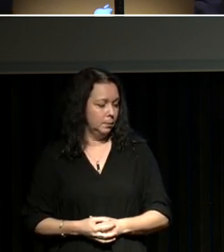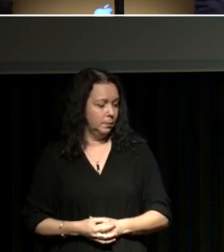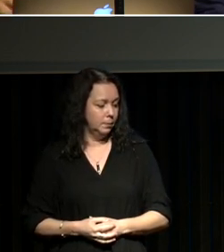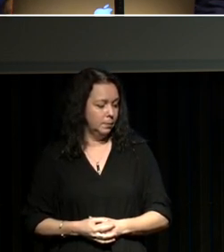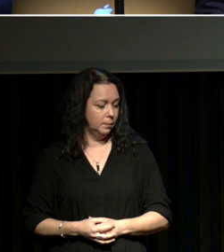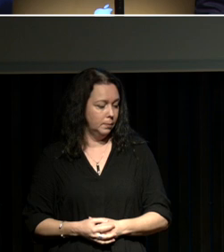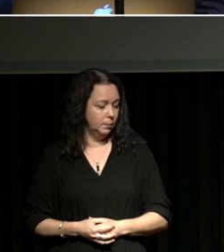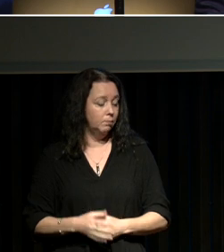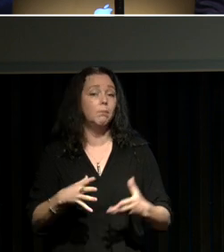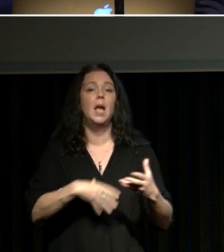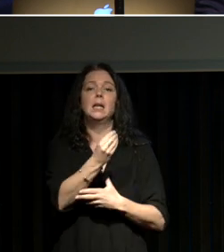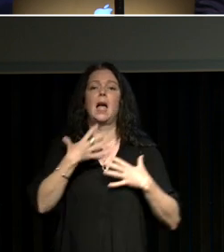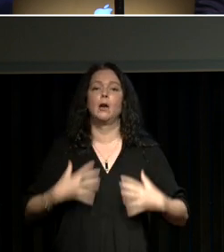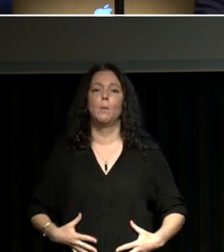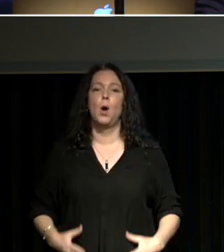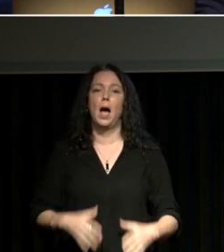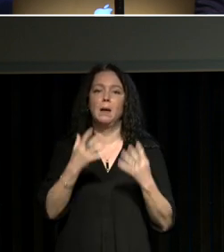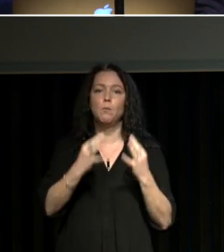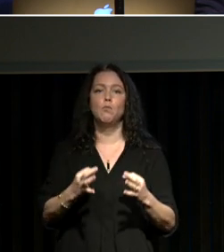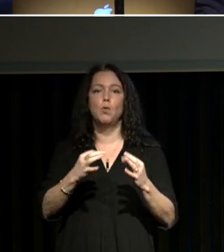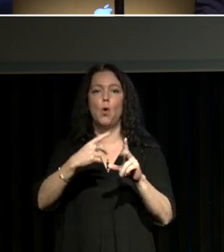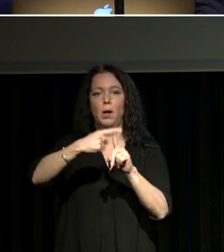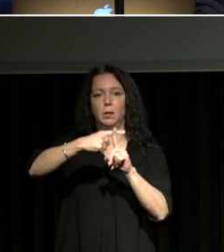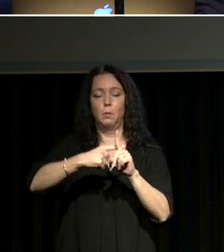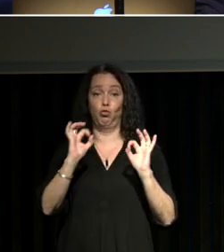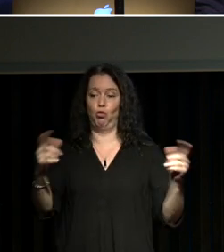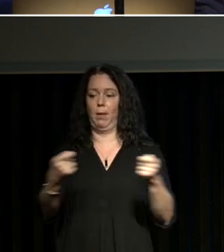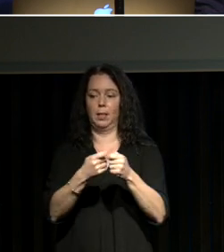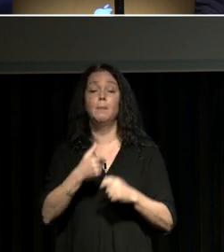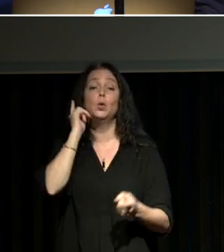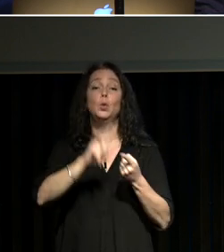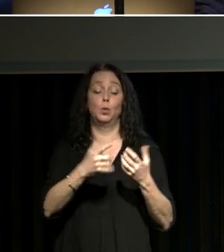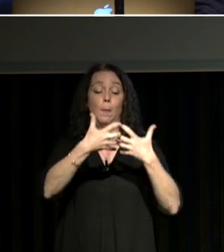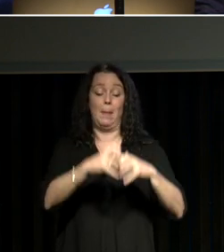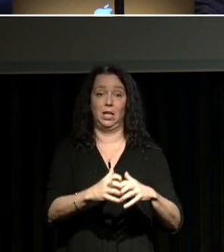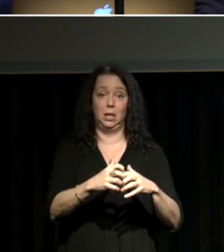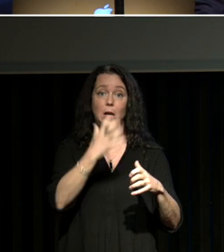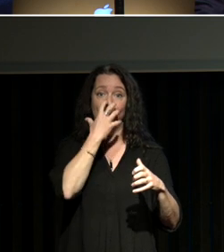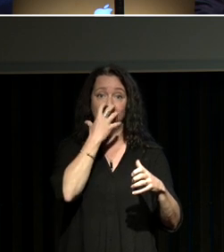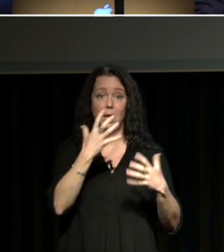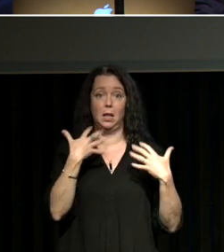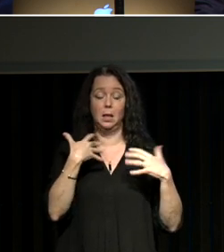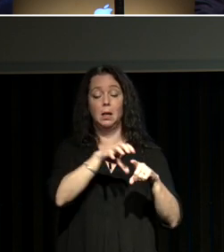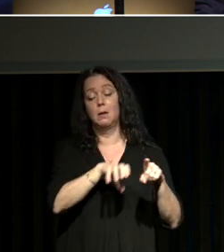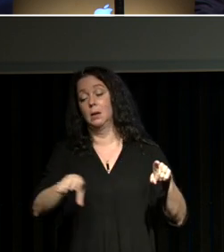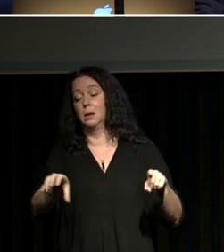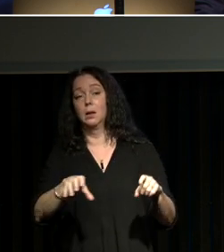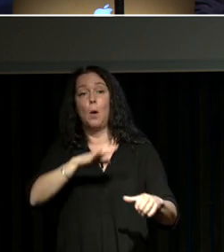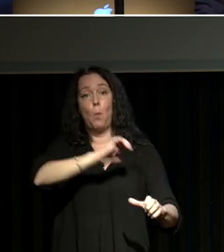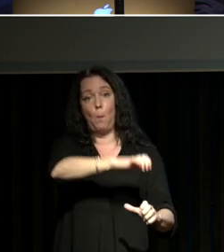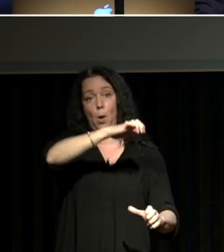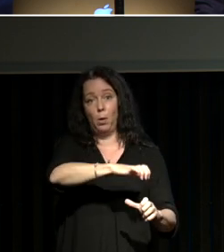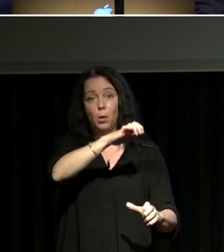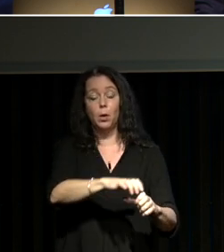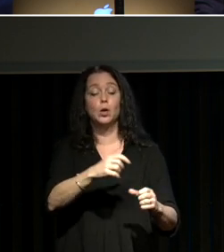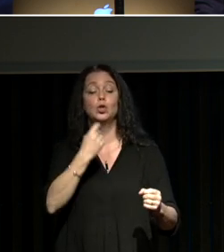extracorporelle normothermique, dont le principe est de brancher une machine avec un oxygénateur, avec une pompe qui va faire circuler